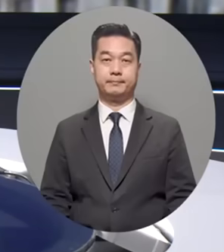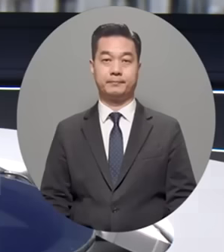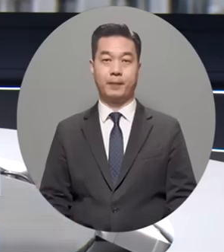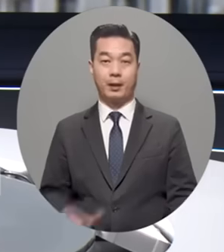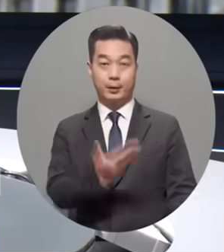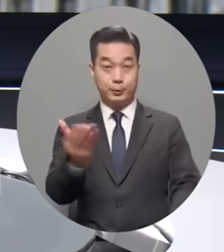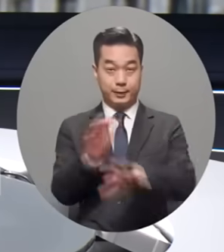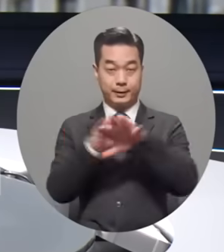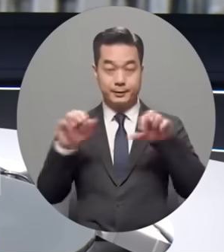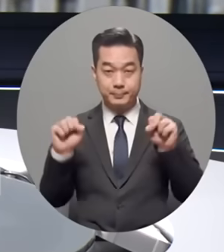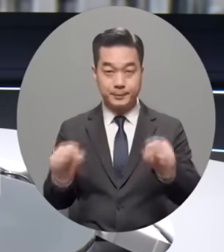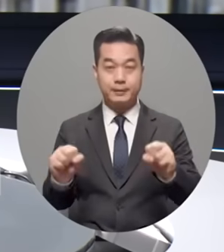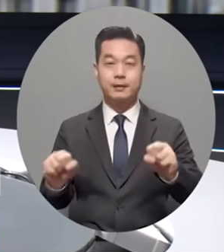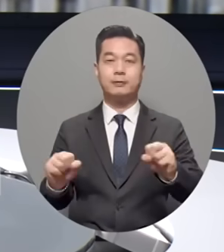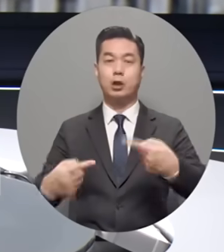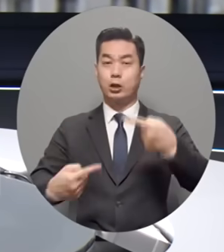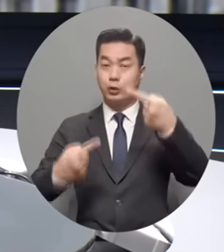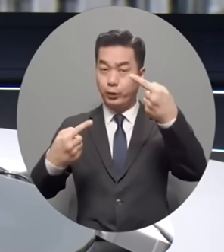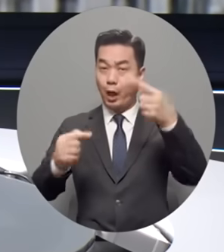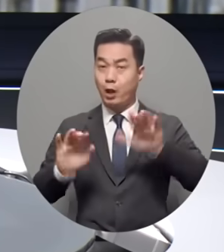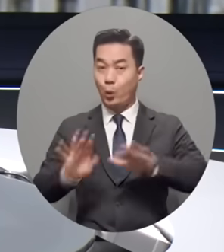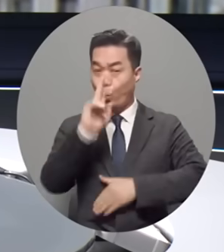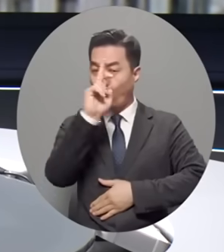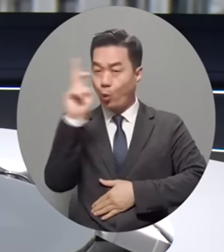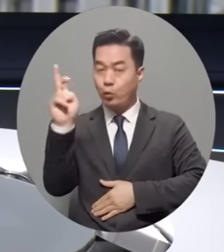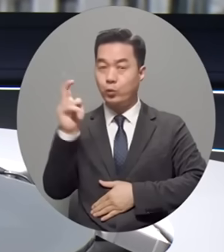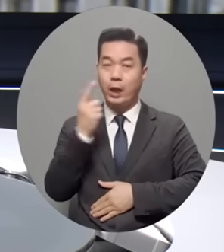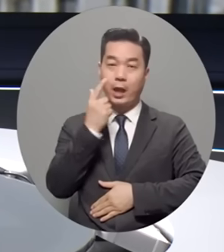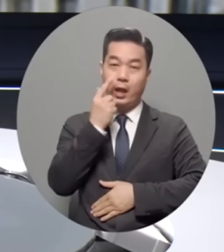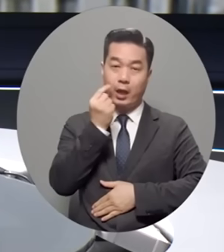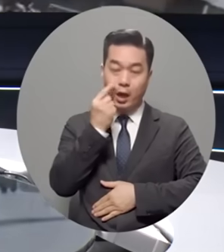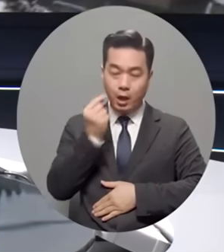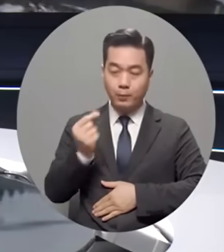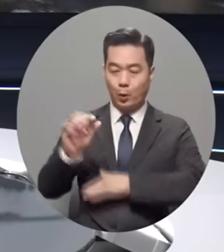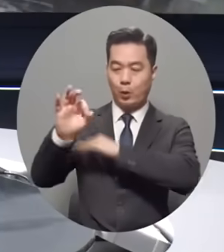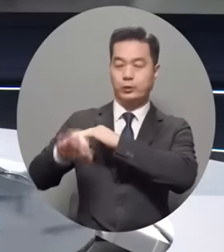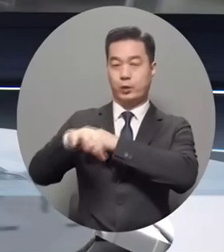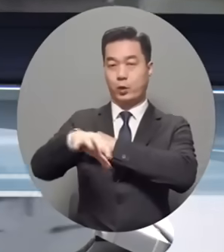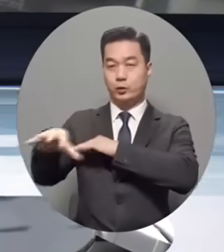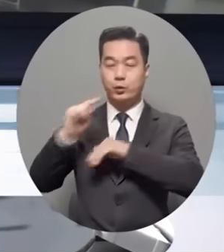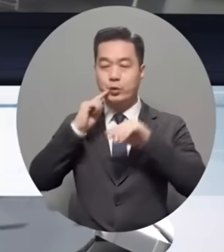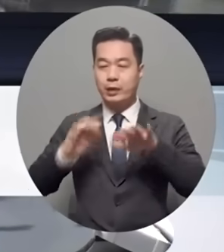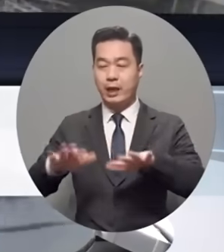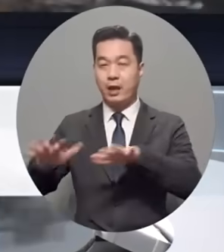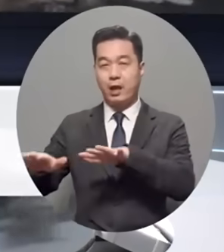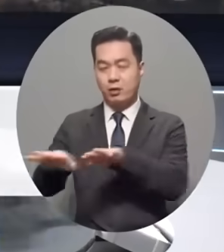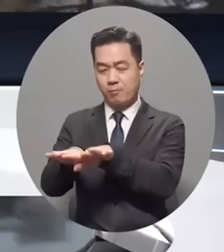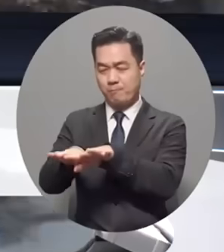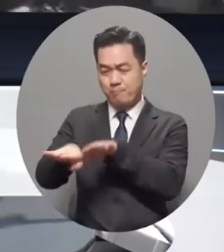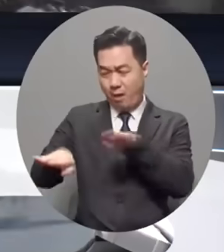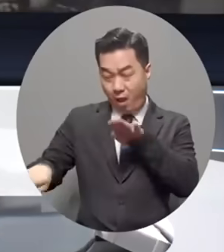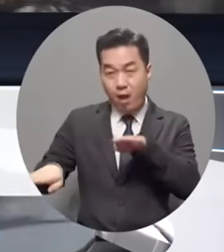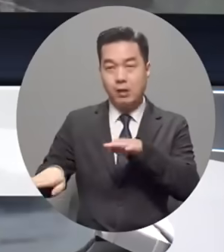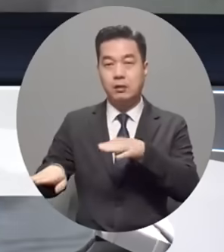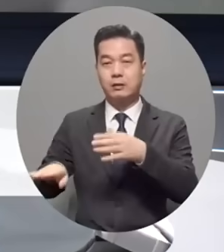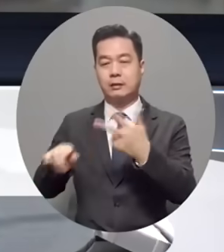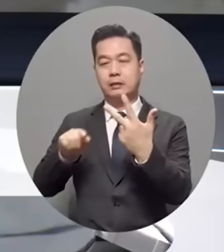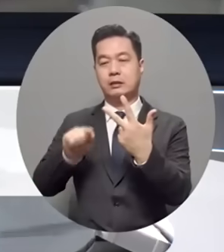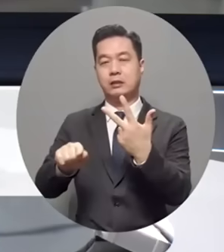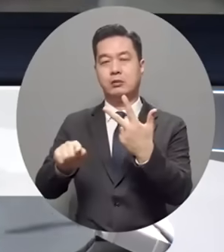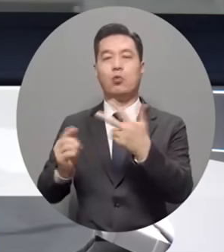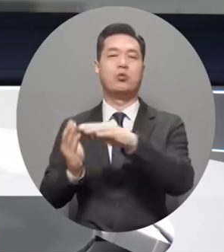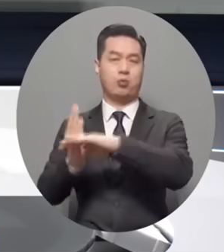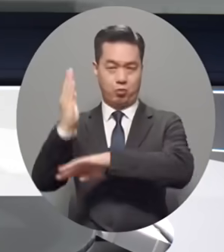여러분 안녕하십니까? 새해 첫날인 오늘 오후 일본 서쪽 해안에서 규모 7이 넘는 강진이 발생했습니다. 이시카와 현의